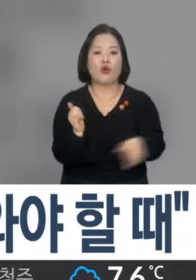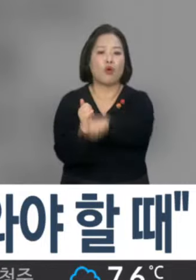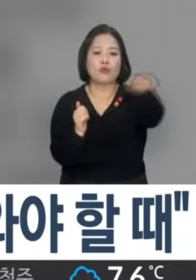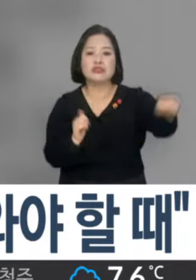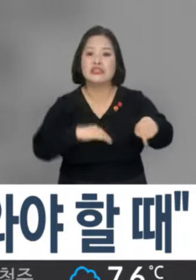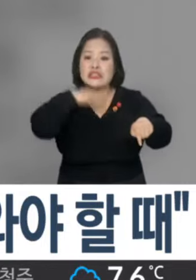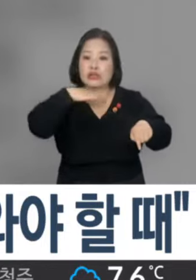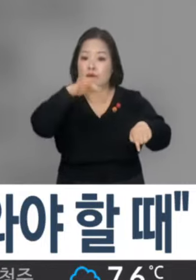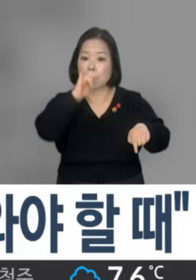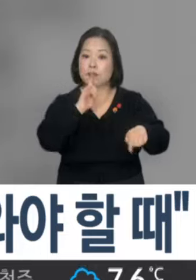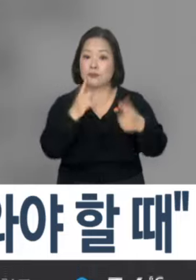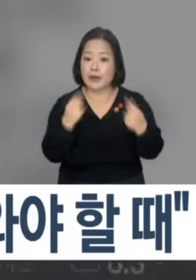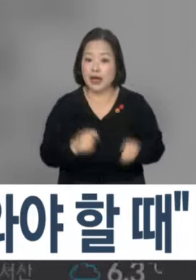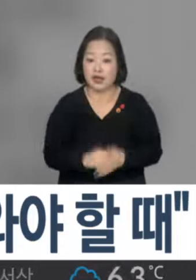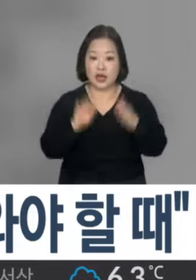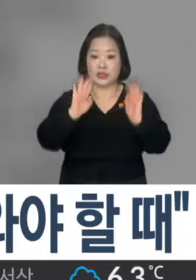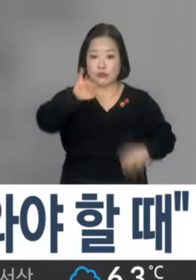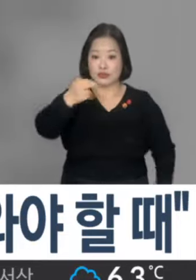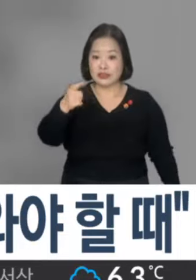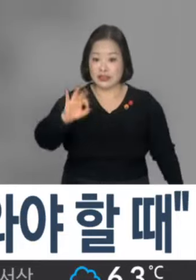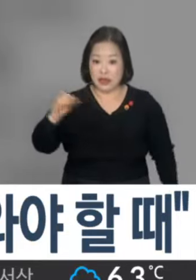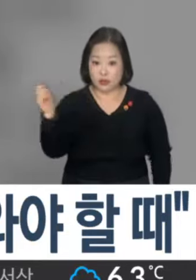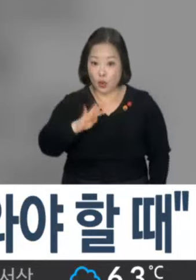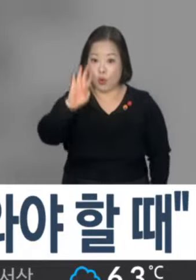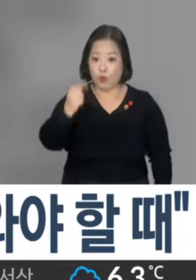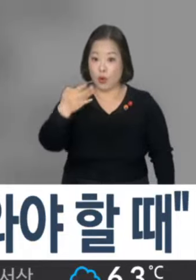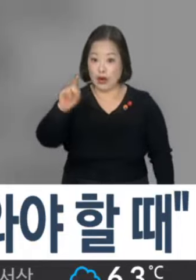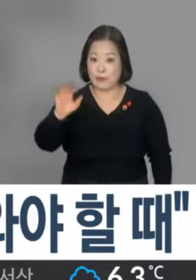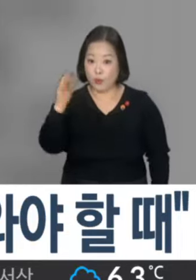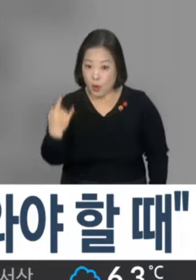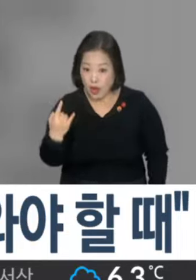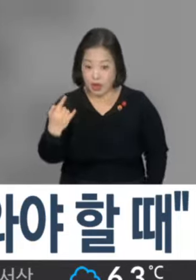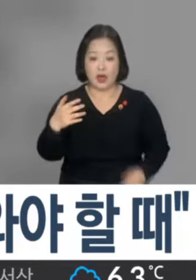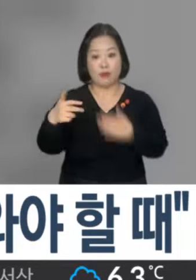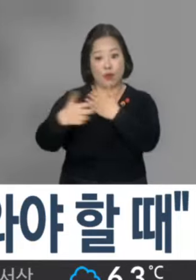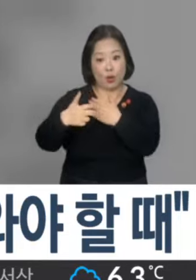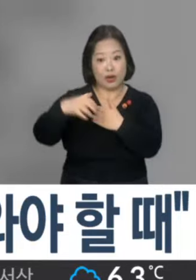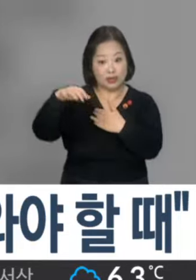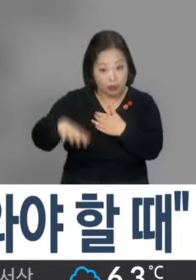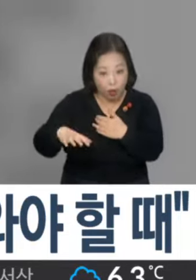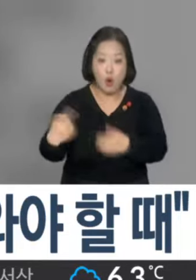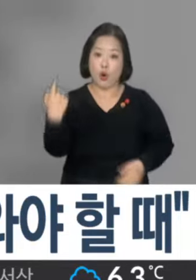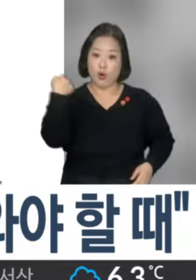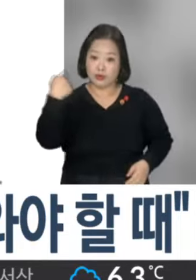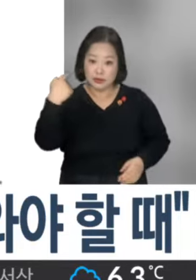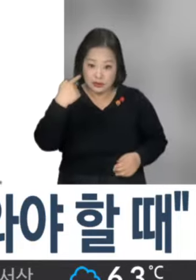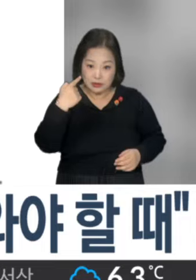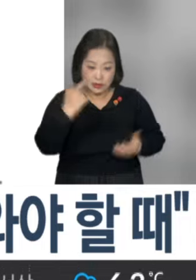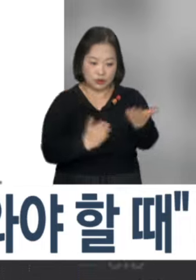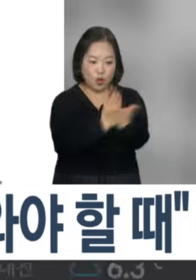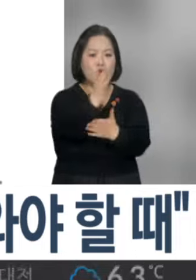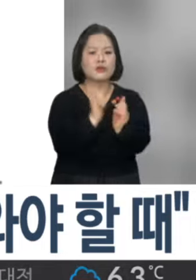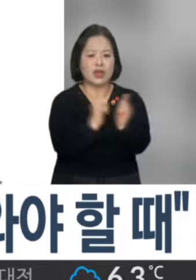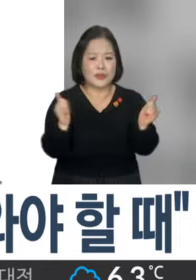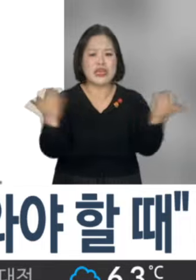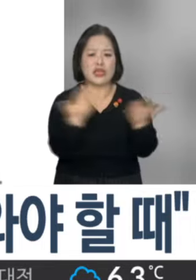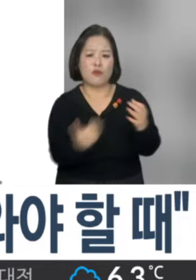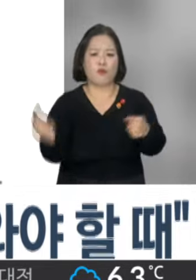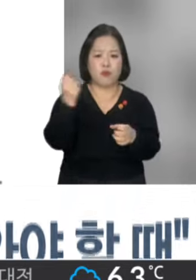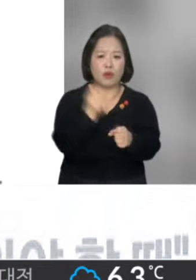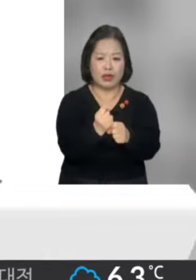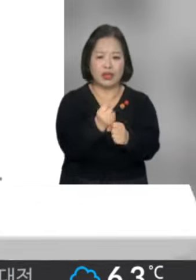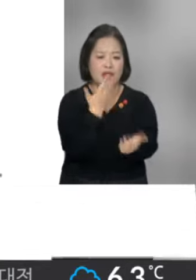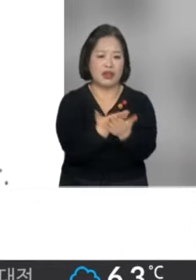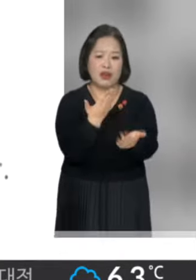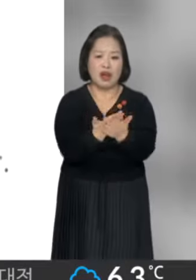앞서 서울대 병원과 군당 서울대 병원 서울시 보라의 병원의 병원장들 어제 소속 전공의들에게 업무복귀를 호소한 글을